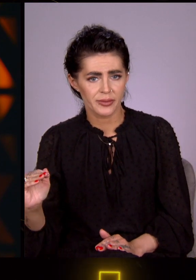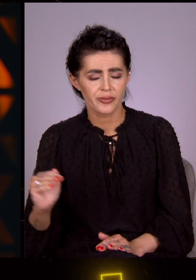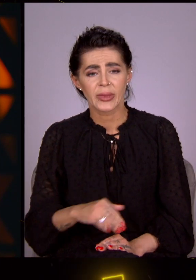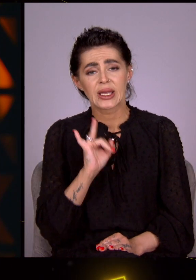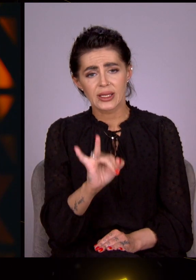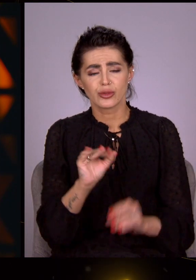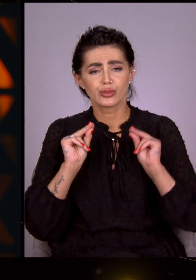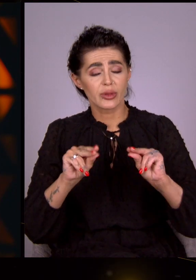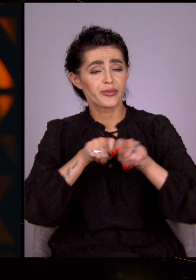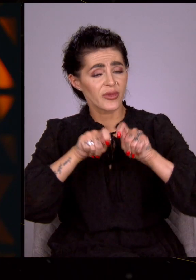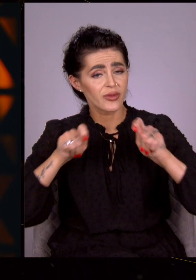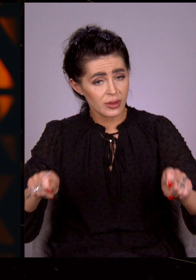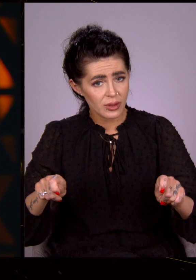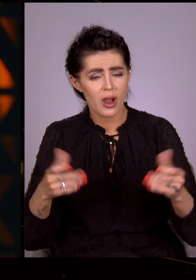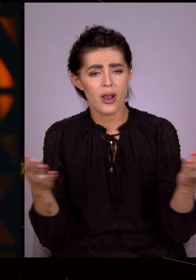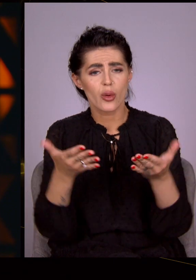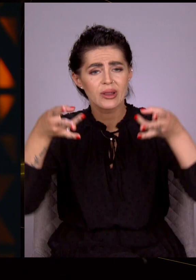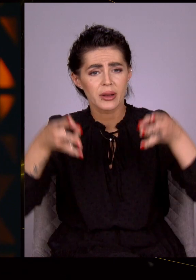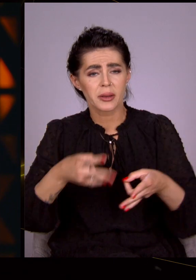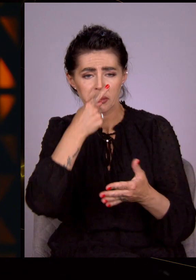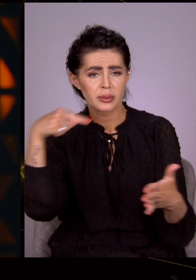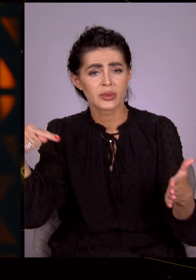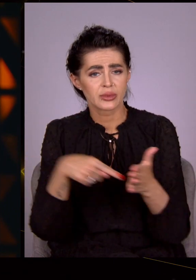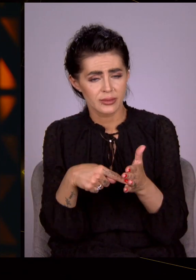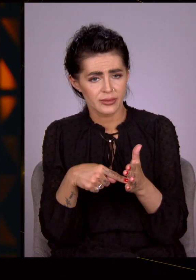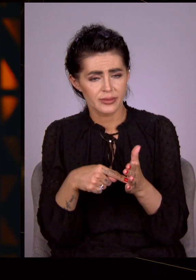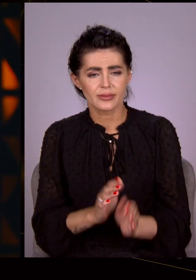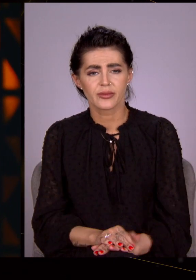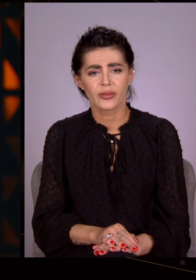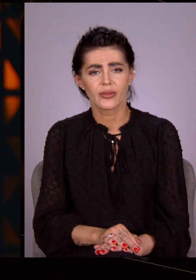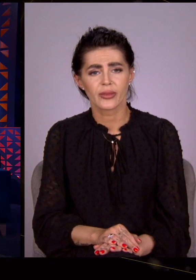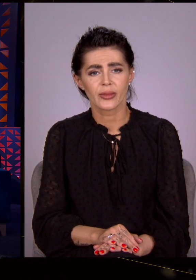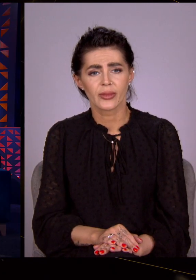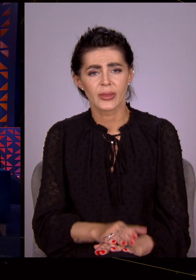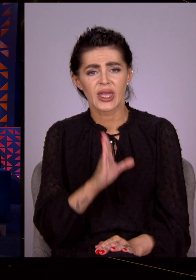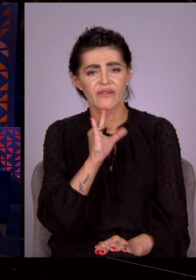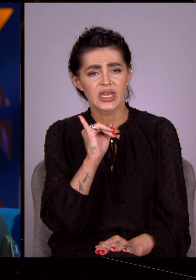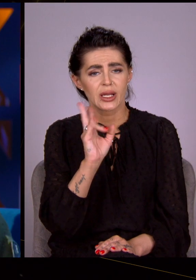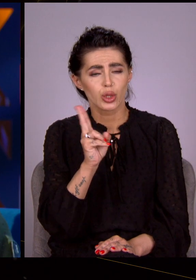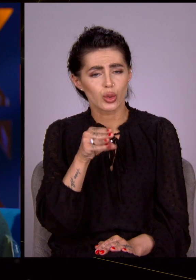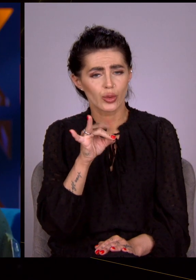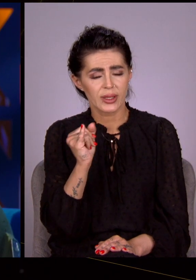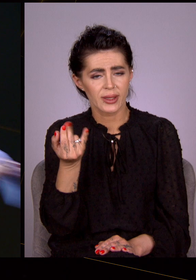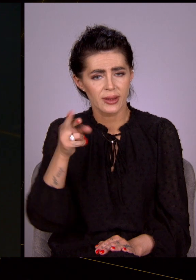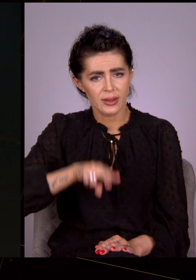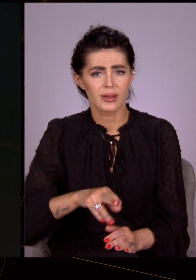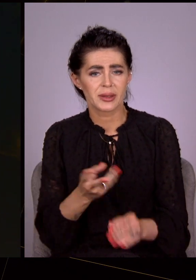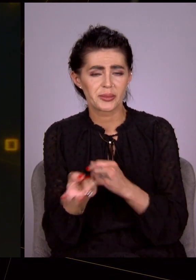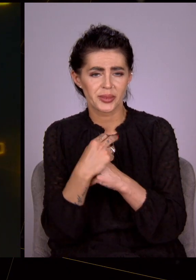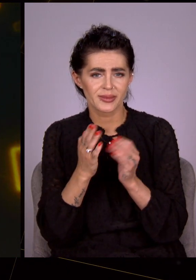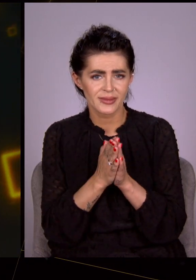яка трагедія призвела до цього. Вікторія, виходьте до нас, будь ласка. Добрий день. Добрий день.